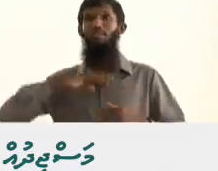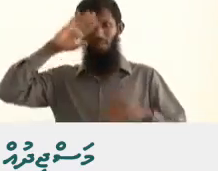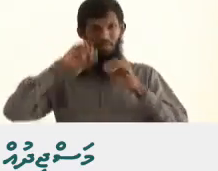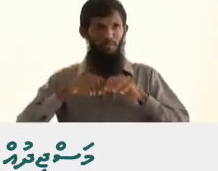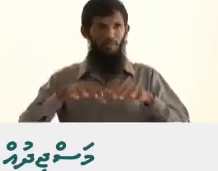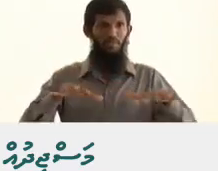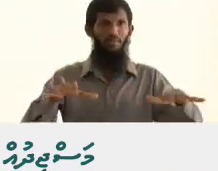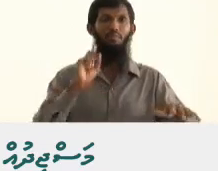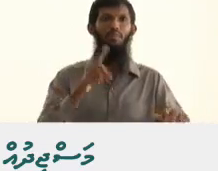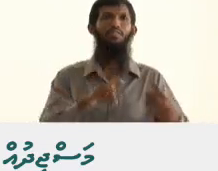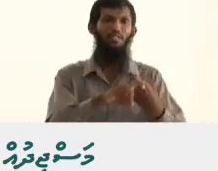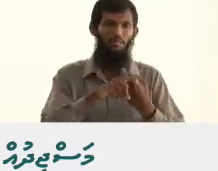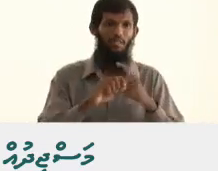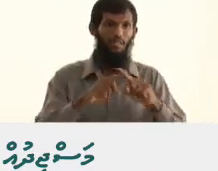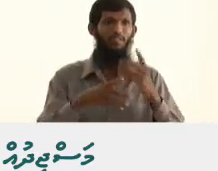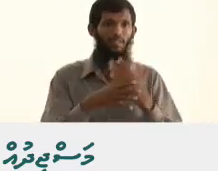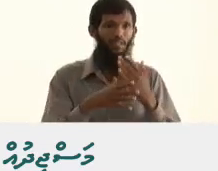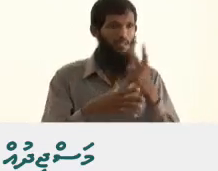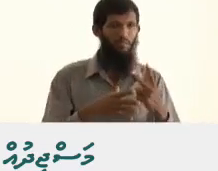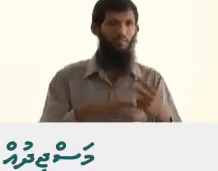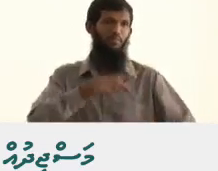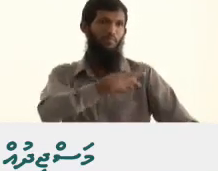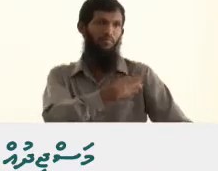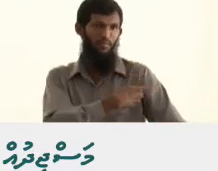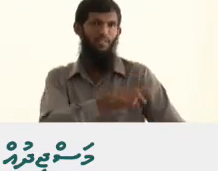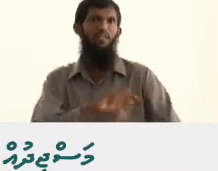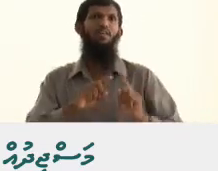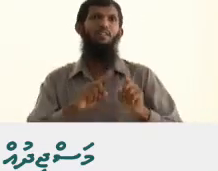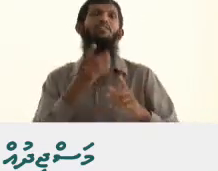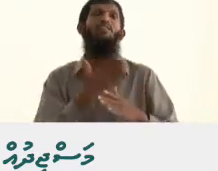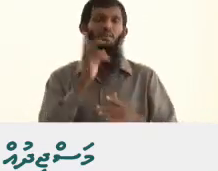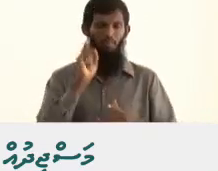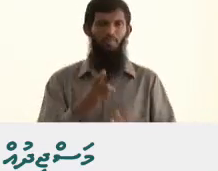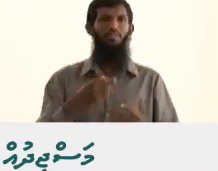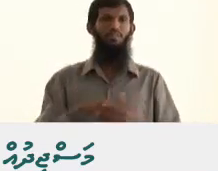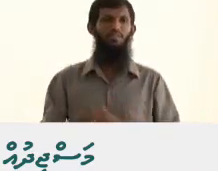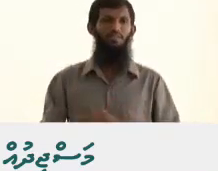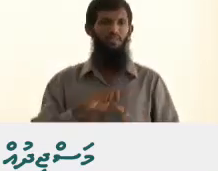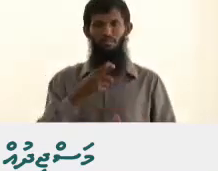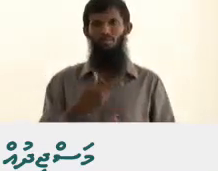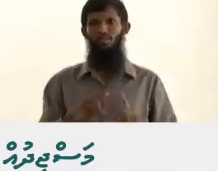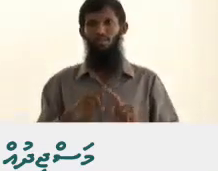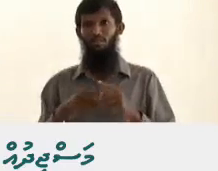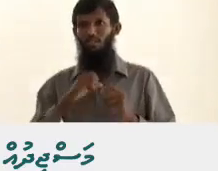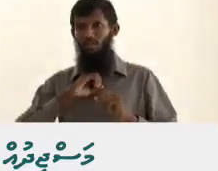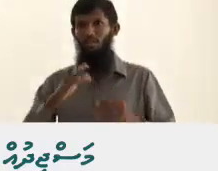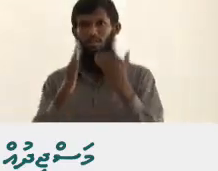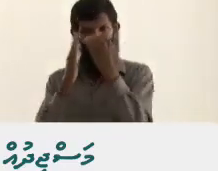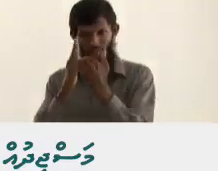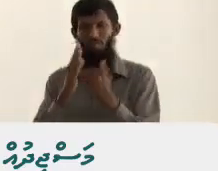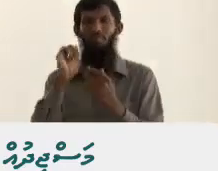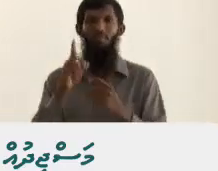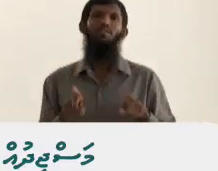বাইয়াকুন রাক্কাতেরিমুম বেনুম ওয়া ভ্যাকসিনা রাক্কাতেরি উমটকা আলঞ্জহে ফিয়াবলতান আলাগে